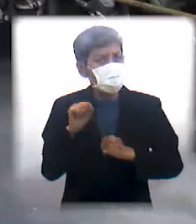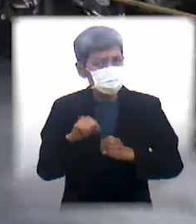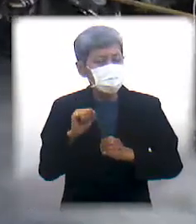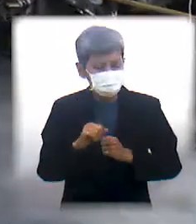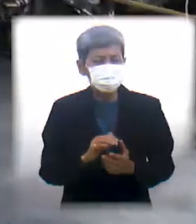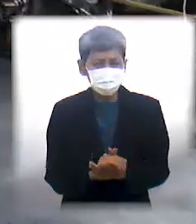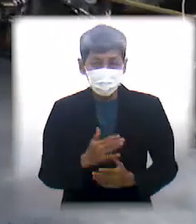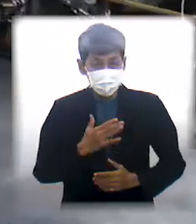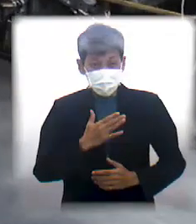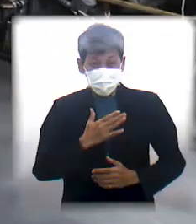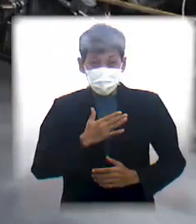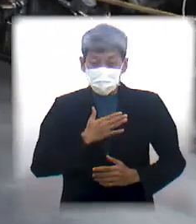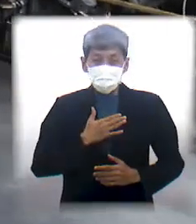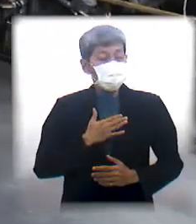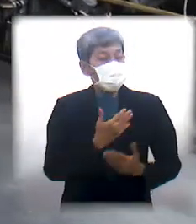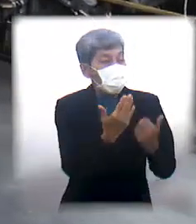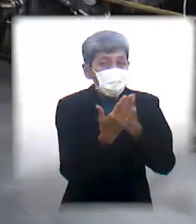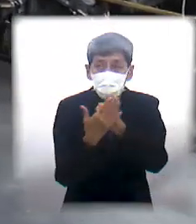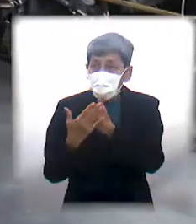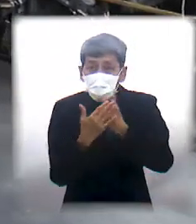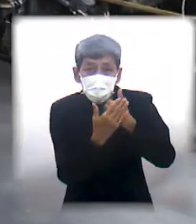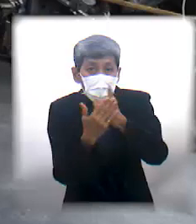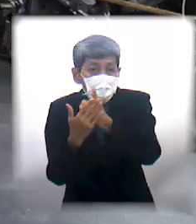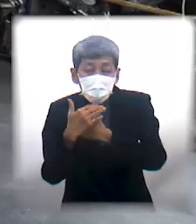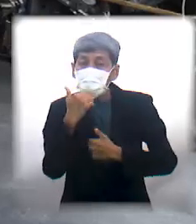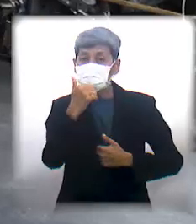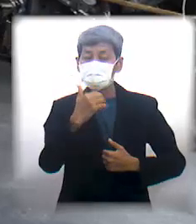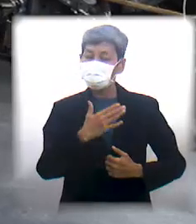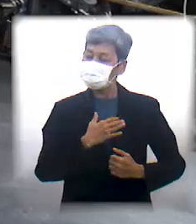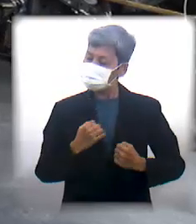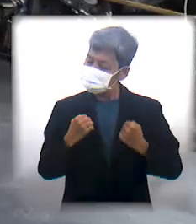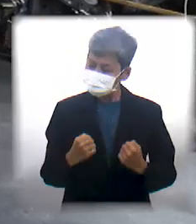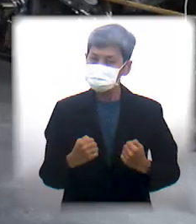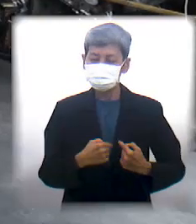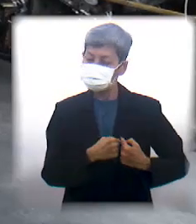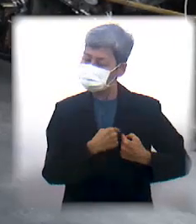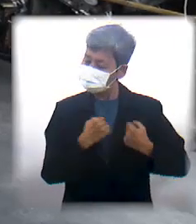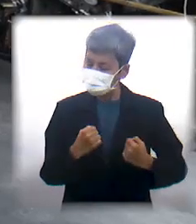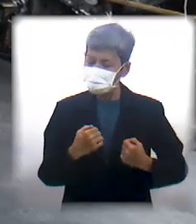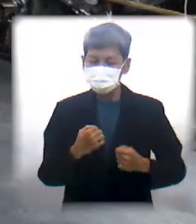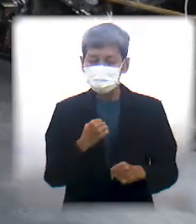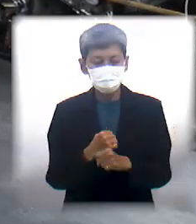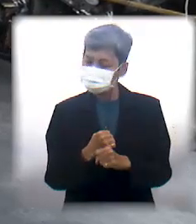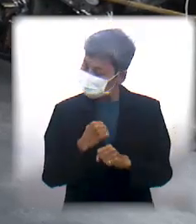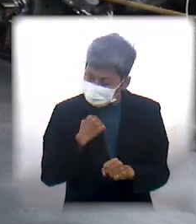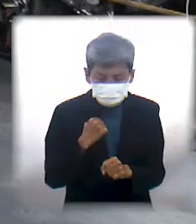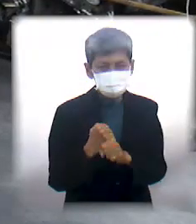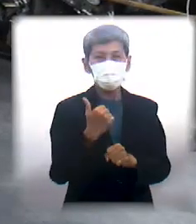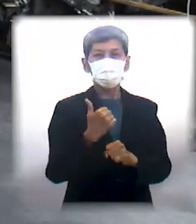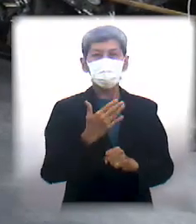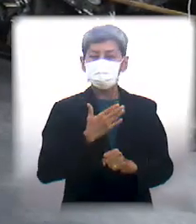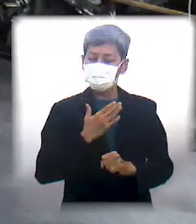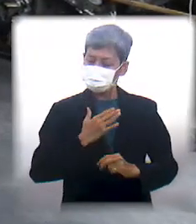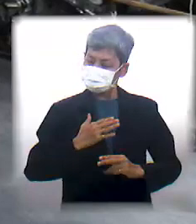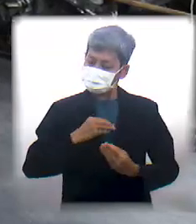ความรู้สึกที่เราไม่โดดเดี่ยวและการที่ใจเราสู้รู้สึกว่าเราจะไม่เป็นภาระใครเราจะดูแลตัวเอง